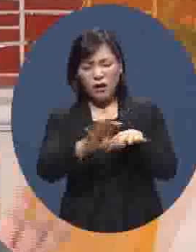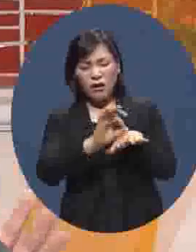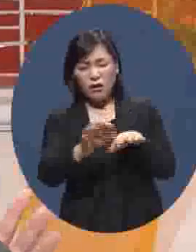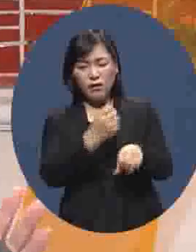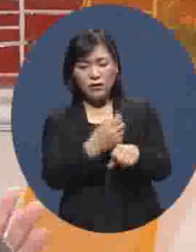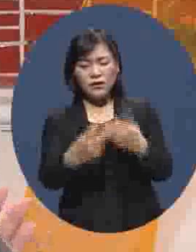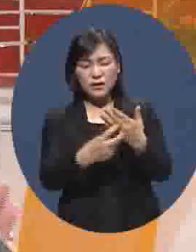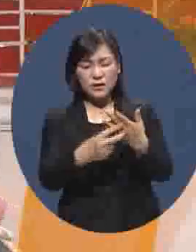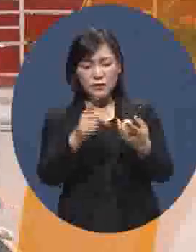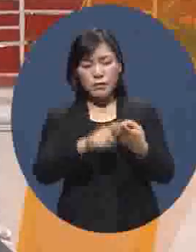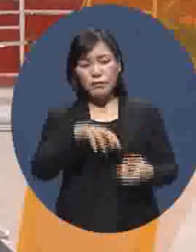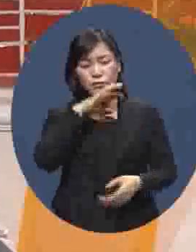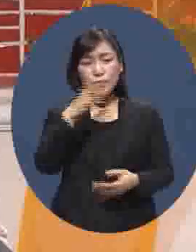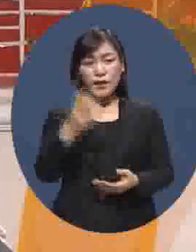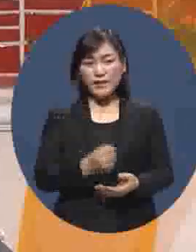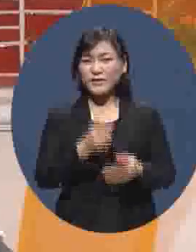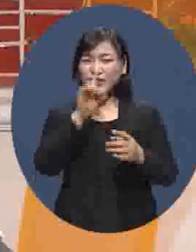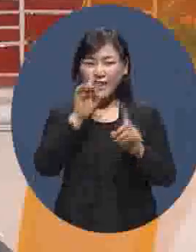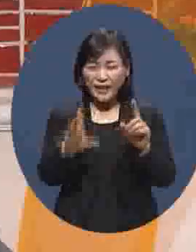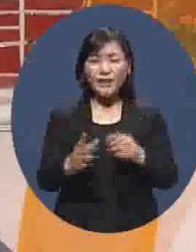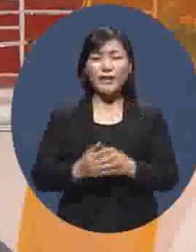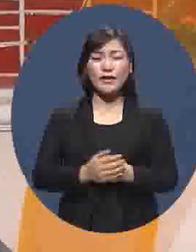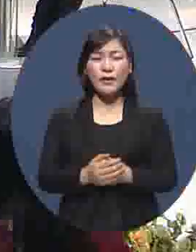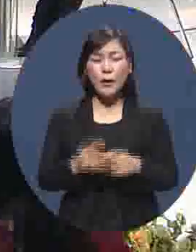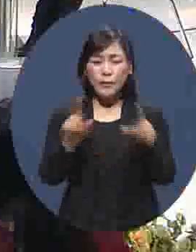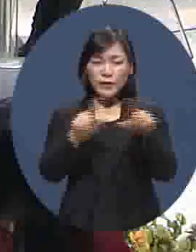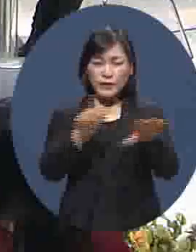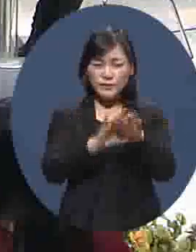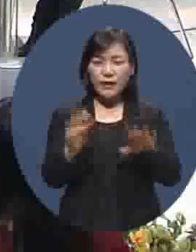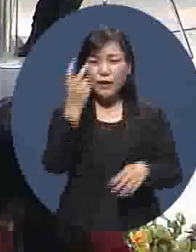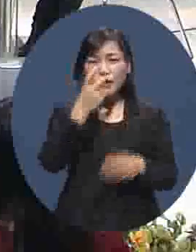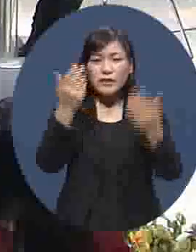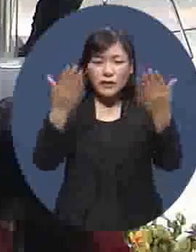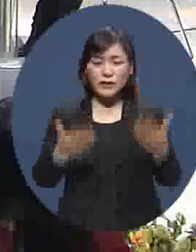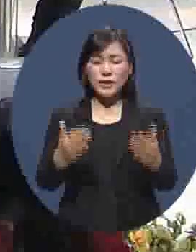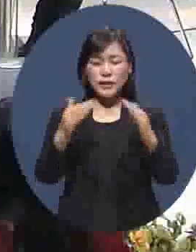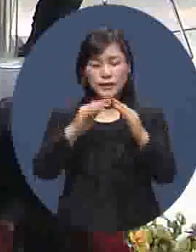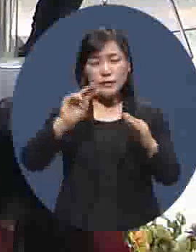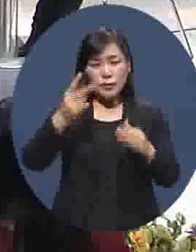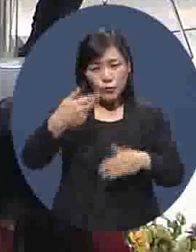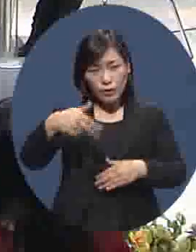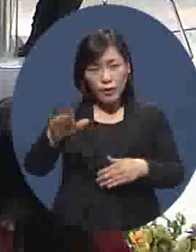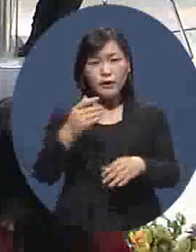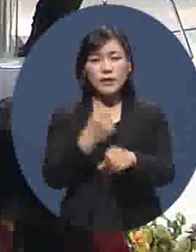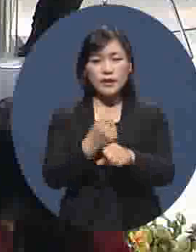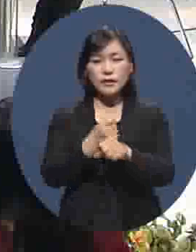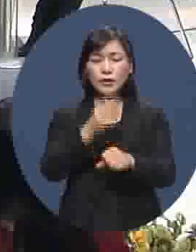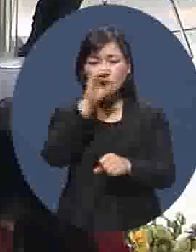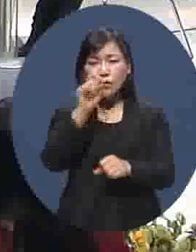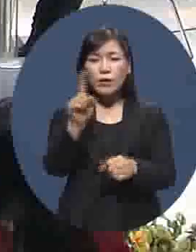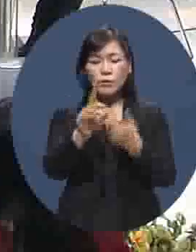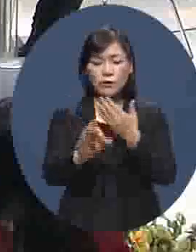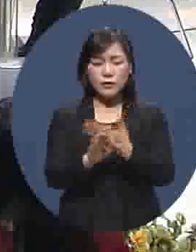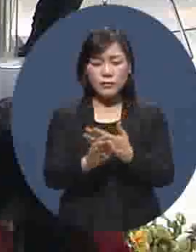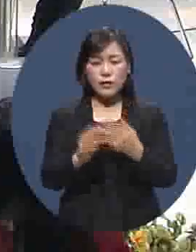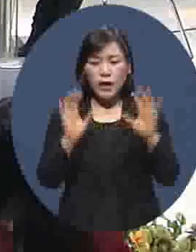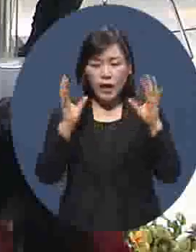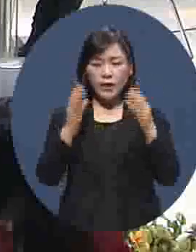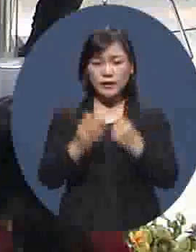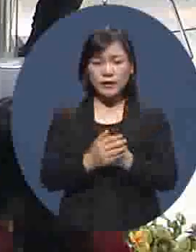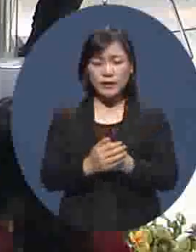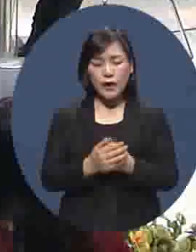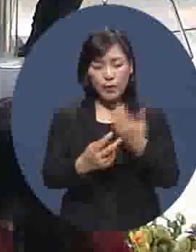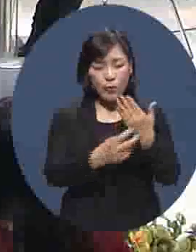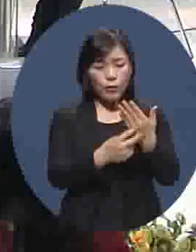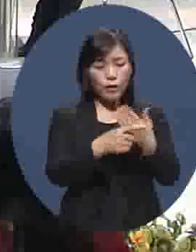안 되고요. 그걸 어머니가 평상시에 잘 관찰하시고 아니면 집에 가서 와도 된다는 게 뭐냐면 이런 거 안 시켜봤거든요.